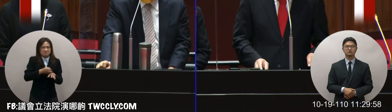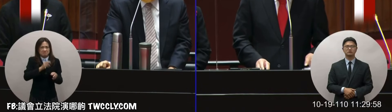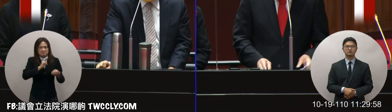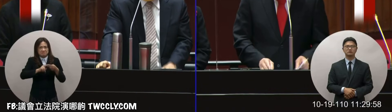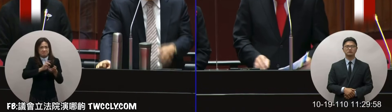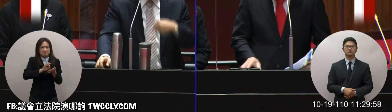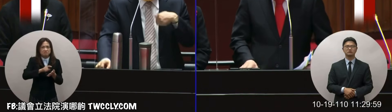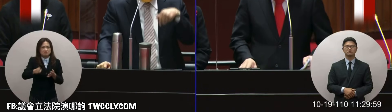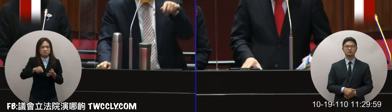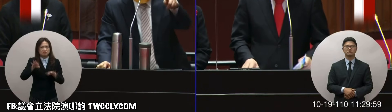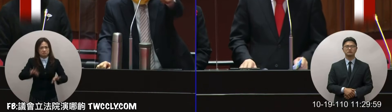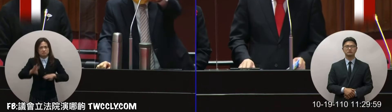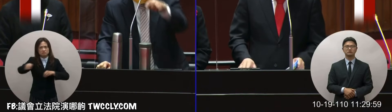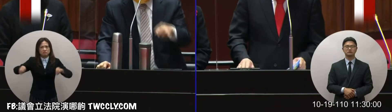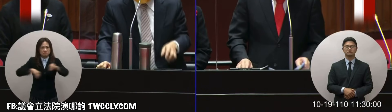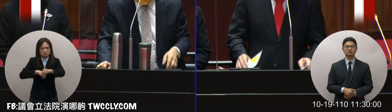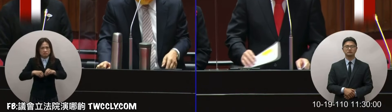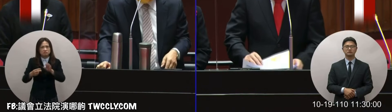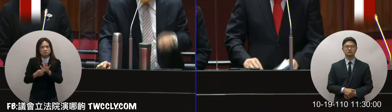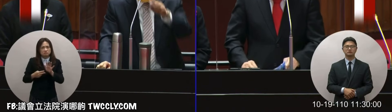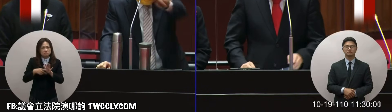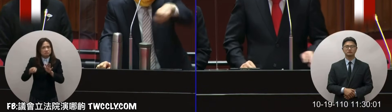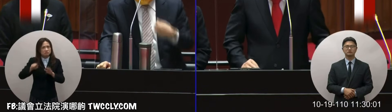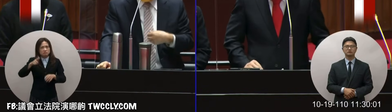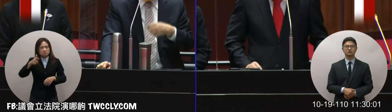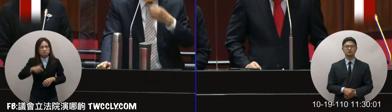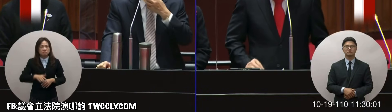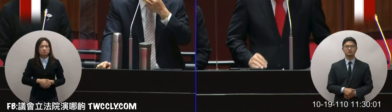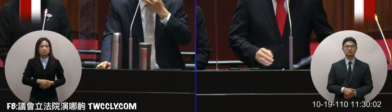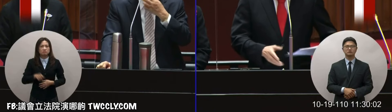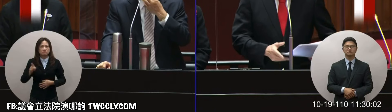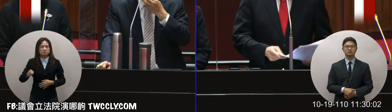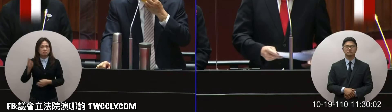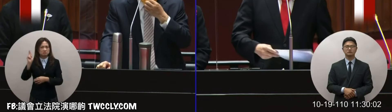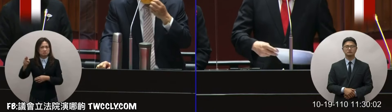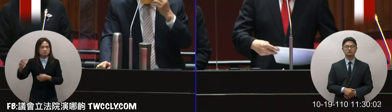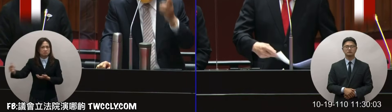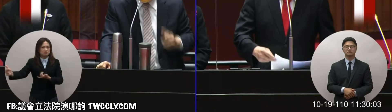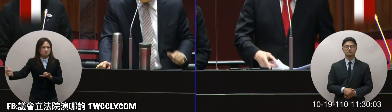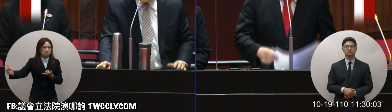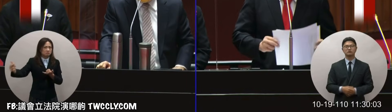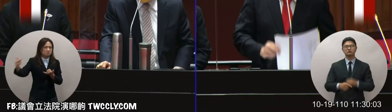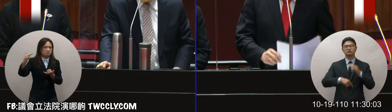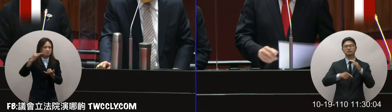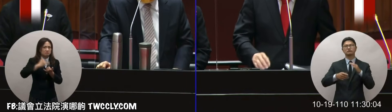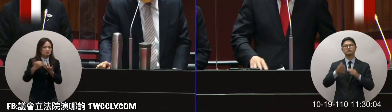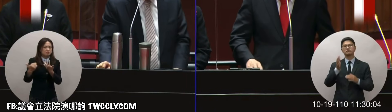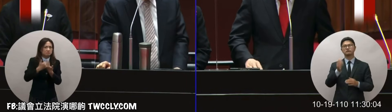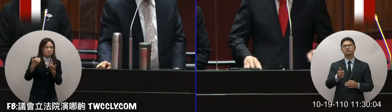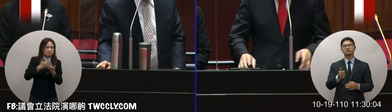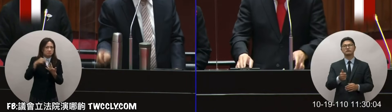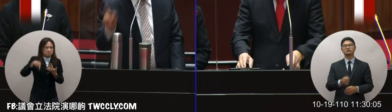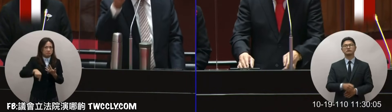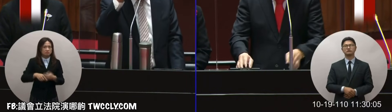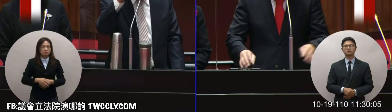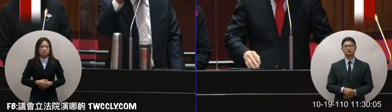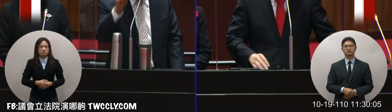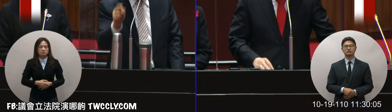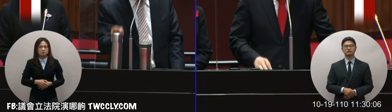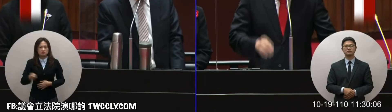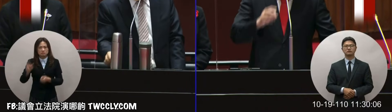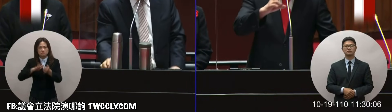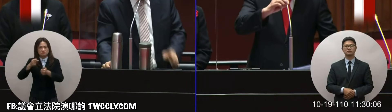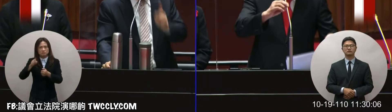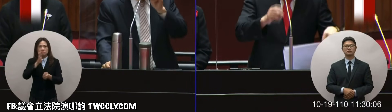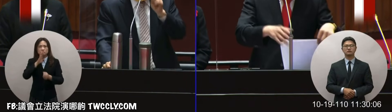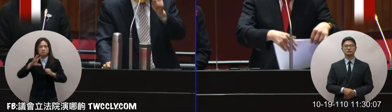他，这不是我们派飞机去绕他，是他派飞机来这里侵入我们的 ADIZ。委员作为国